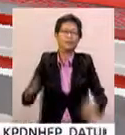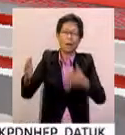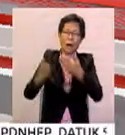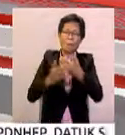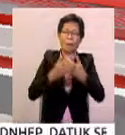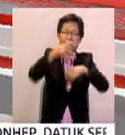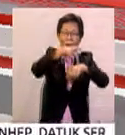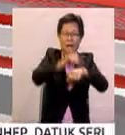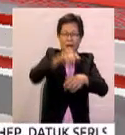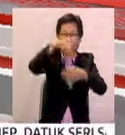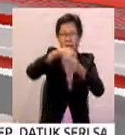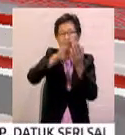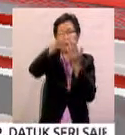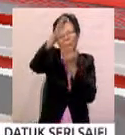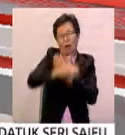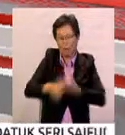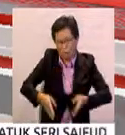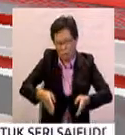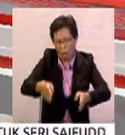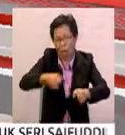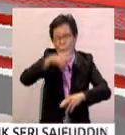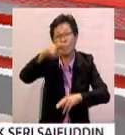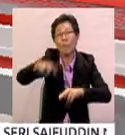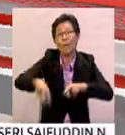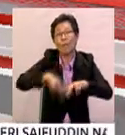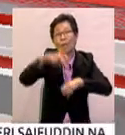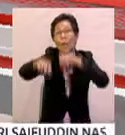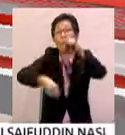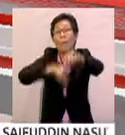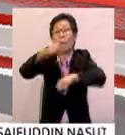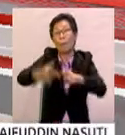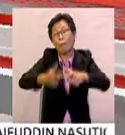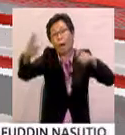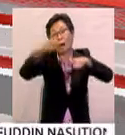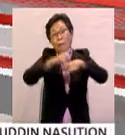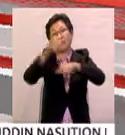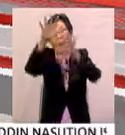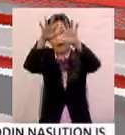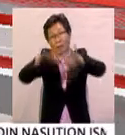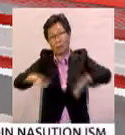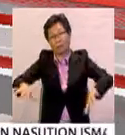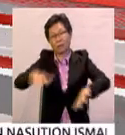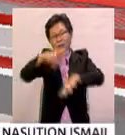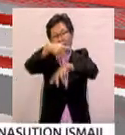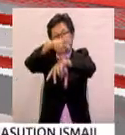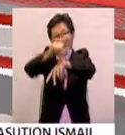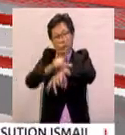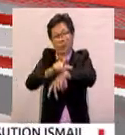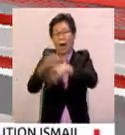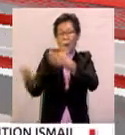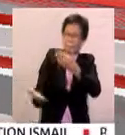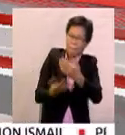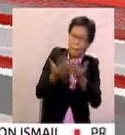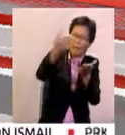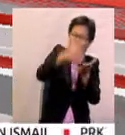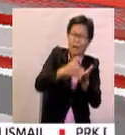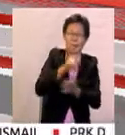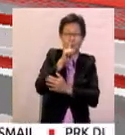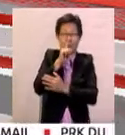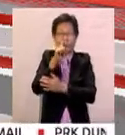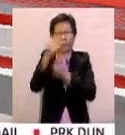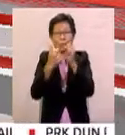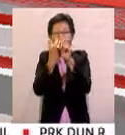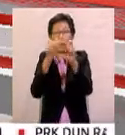Kembalinya Langkawi ke dalam kalender laluan perlumbaan jelajah berbasikal terbesar di Asia Tenggara, Letuh di Langkawi 2019,